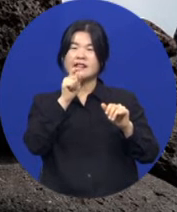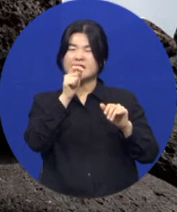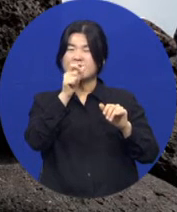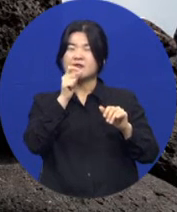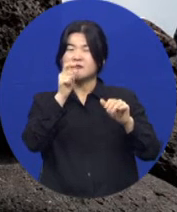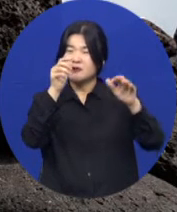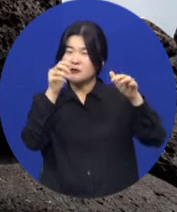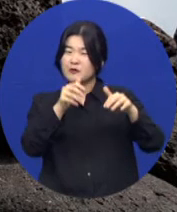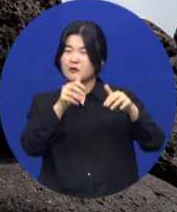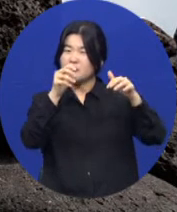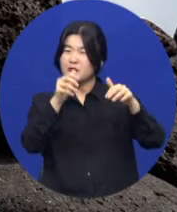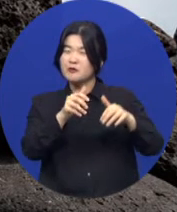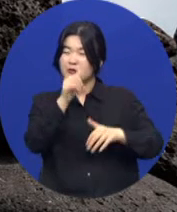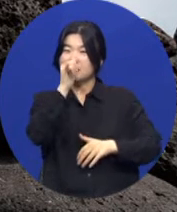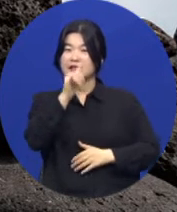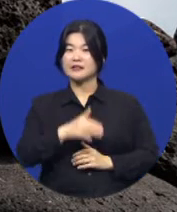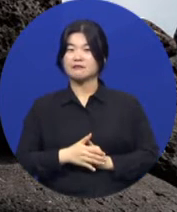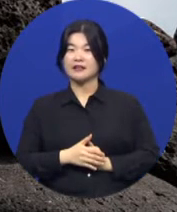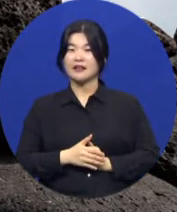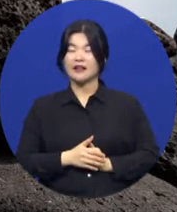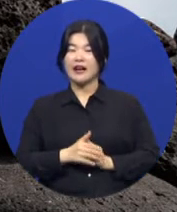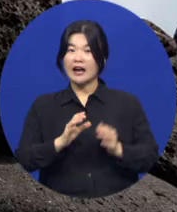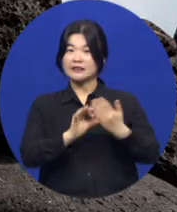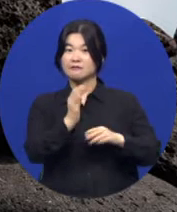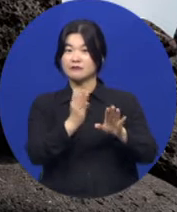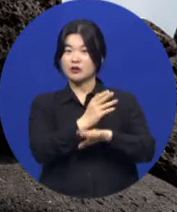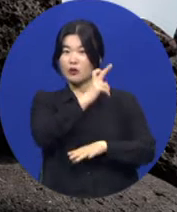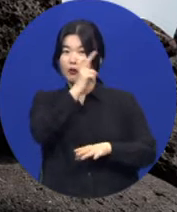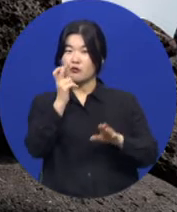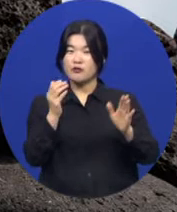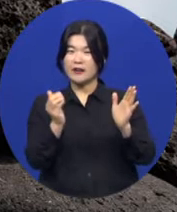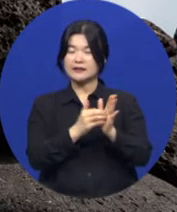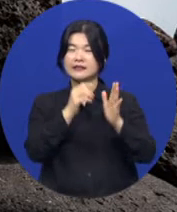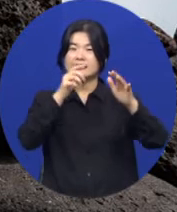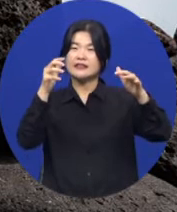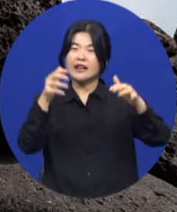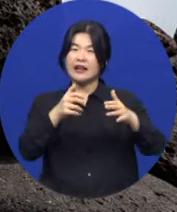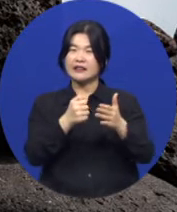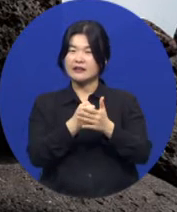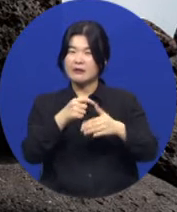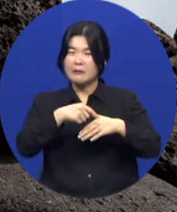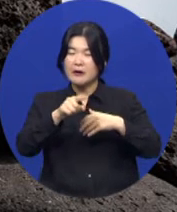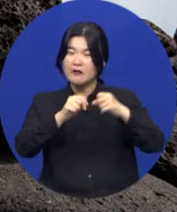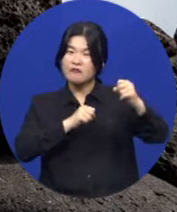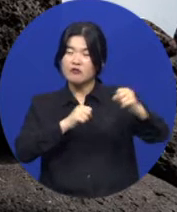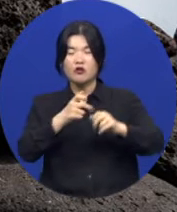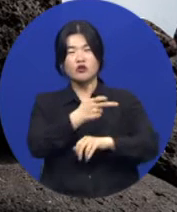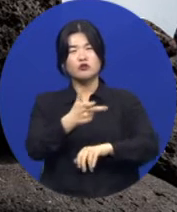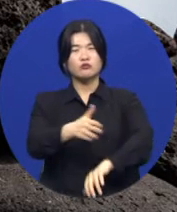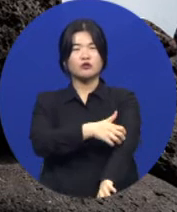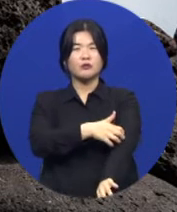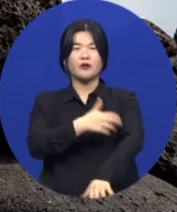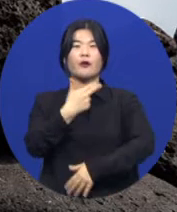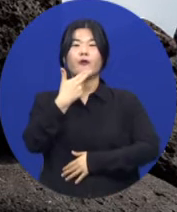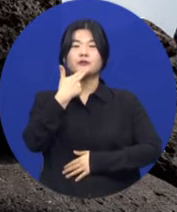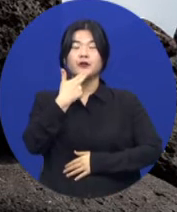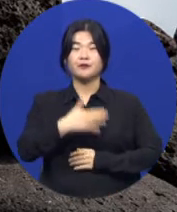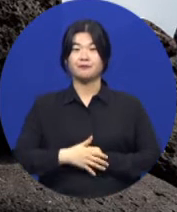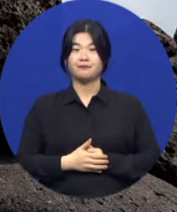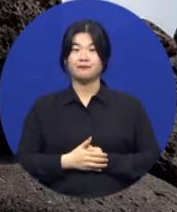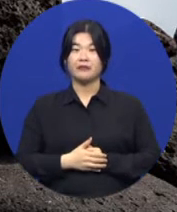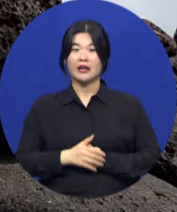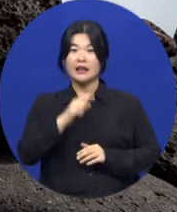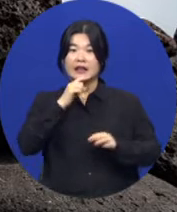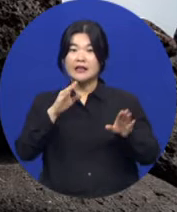빗방울이 가끔 떨어지겠습니다 오전부터 o 사에 약하게 떨어졌어요 바깥활동 하는데 큰 불편함은 없겠습니다